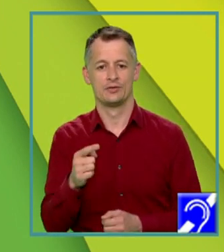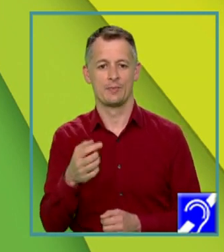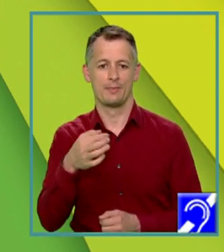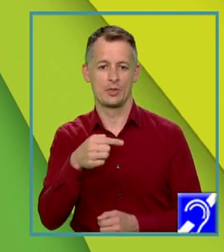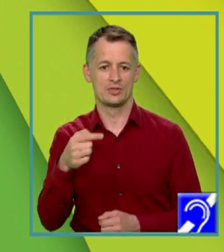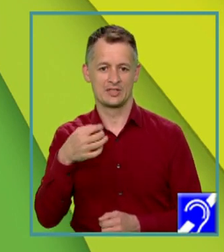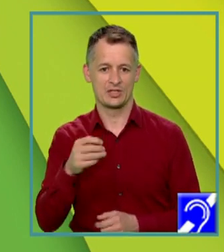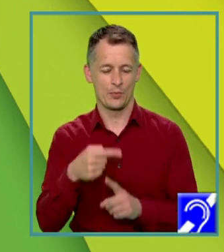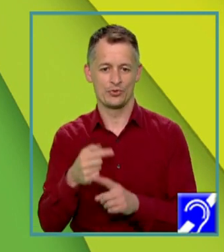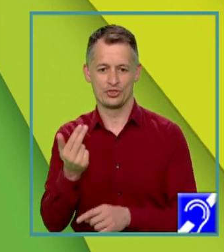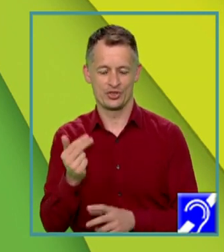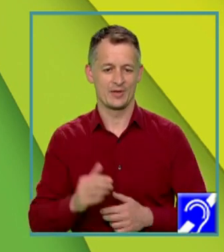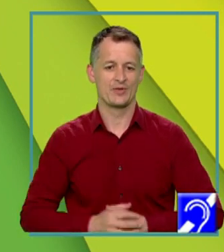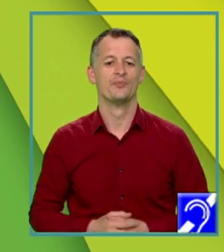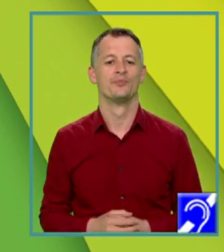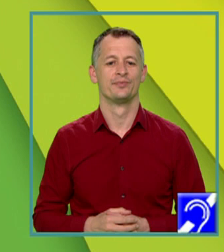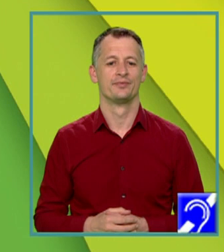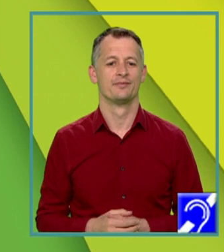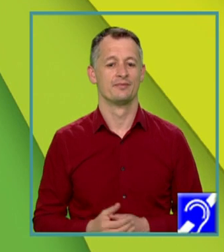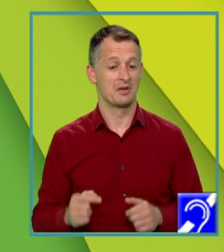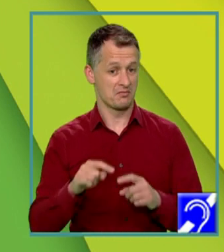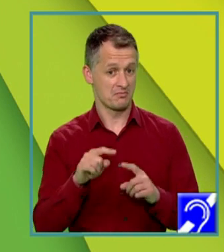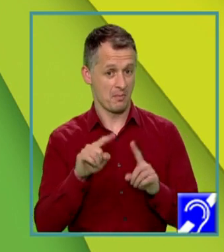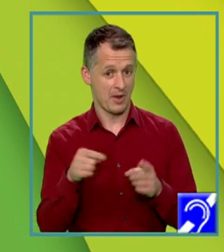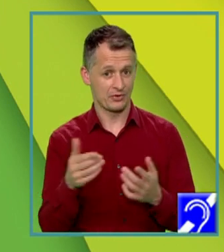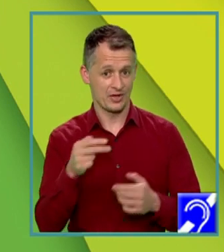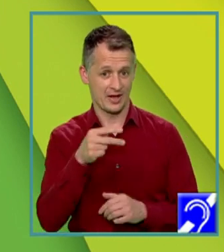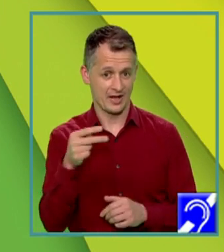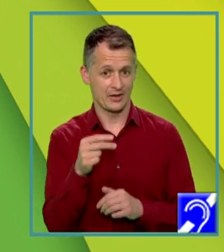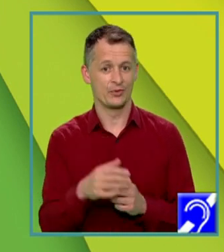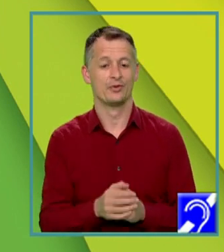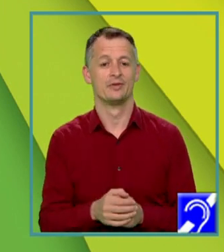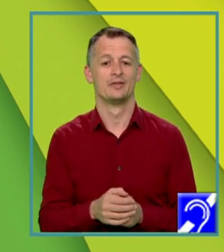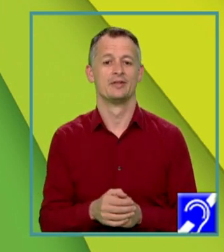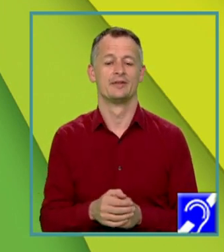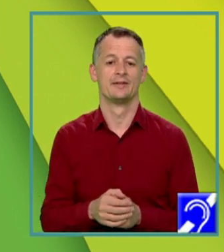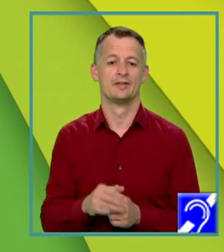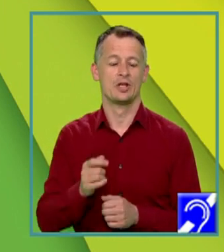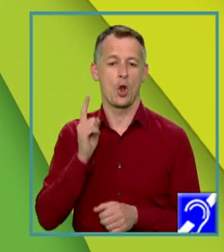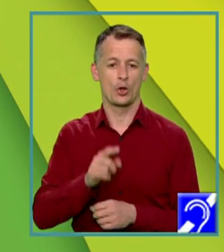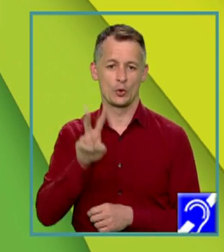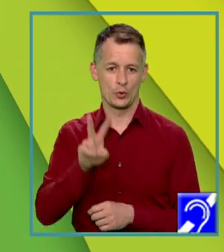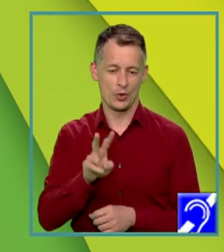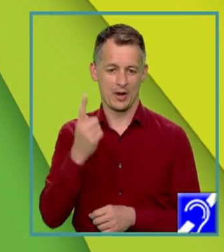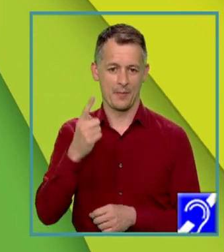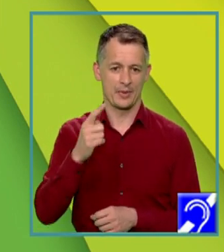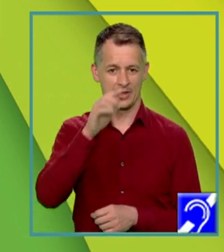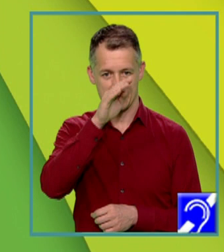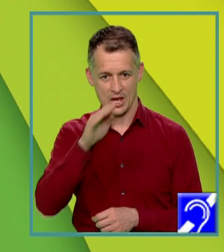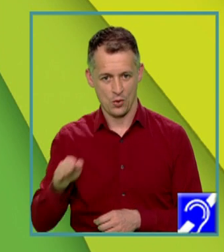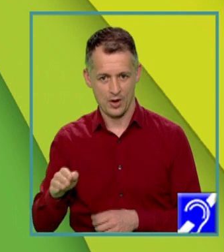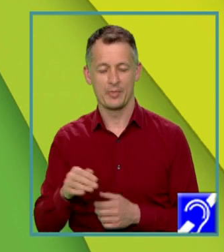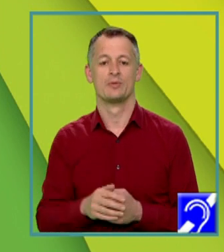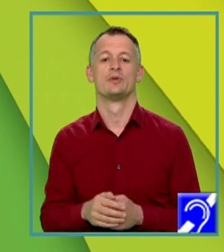minus 10 plus 15 metri ceea ce este egală cu Matrice pătratică de ordinul 2 chiar pe diagonala